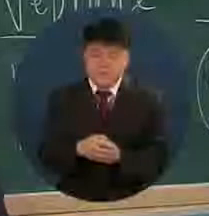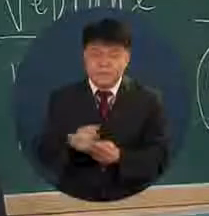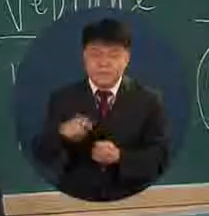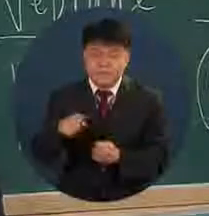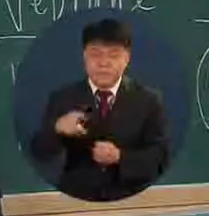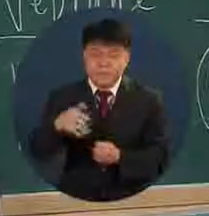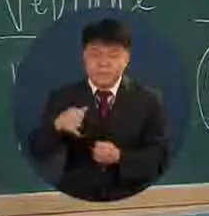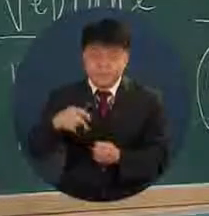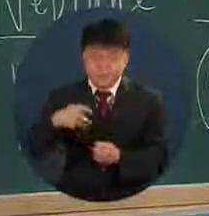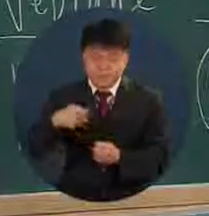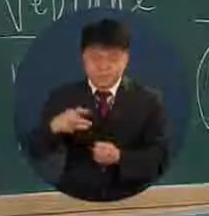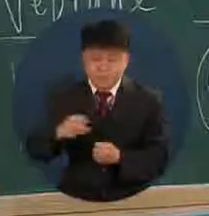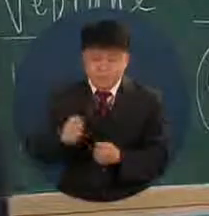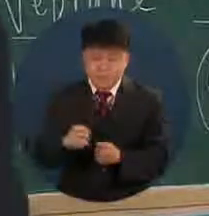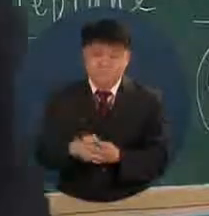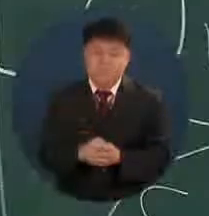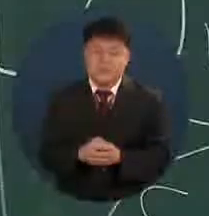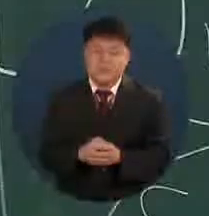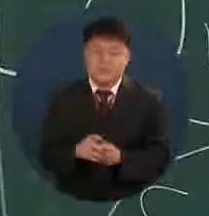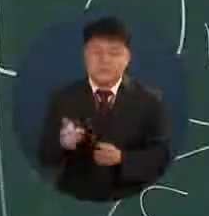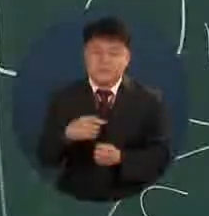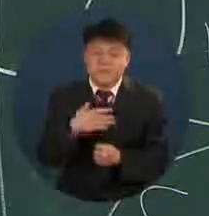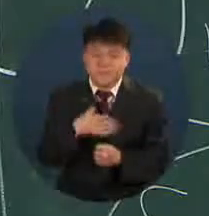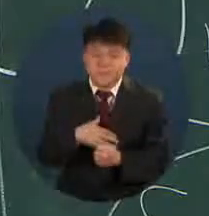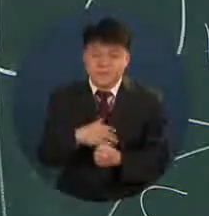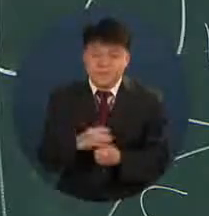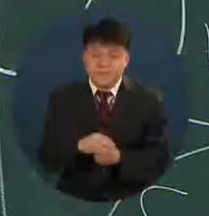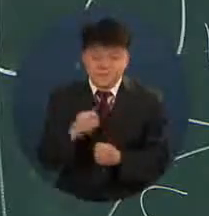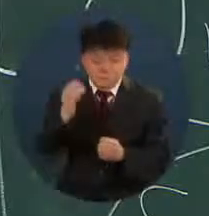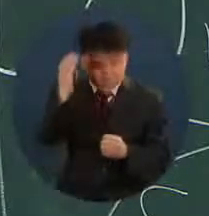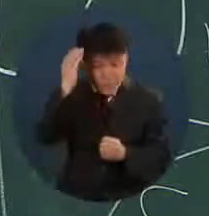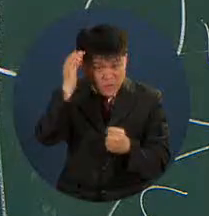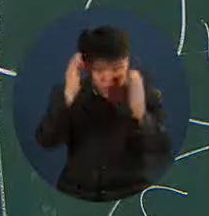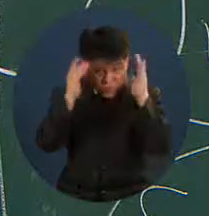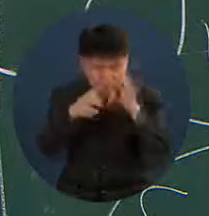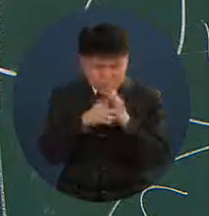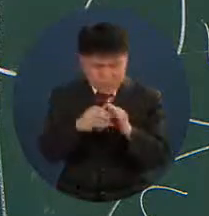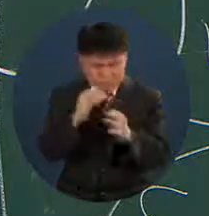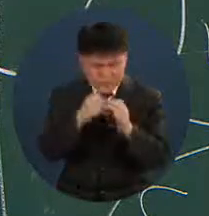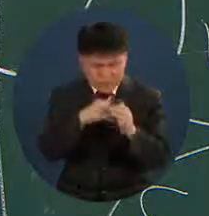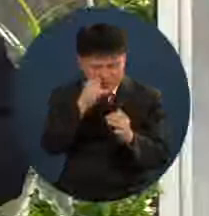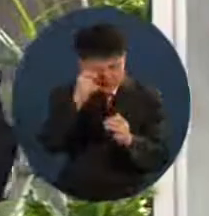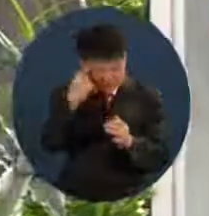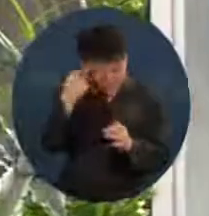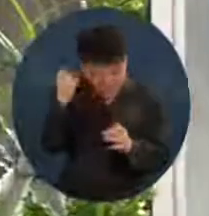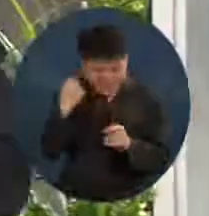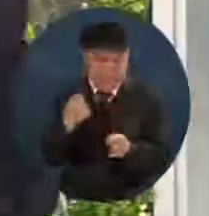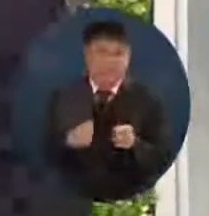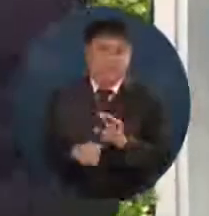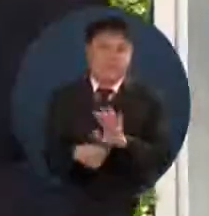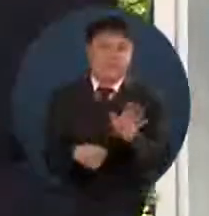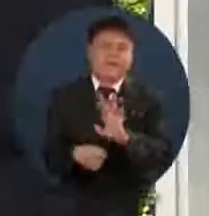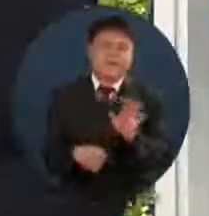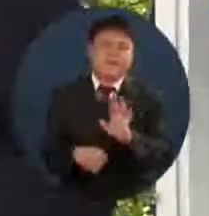칼리스토입니다. 예. 그래서 엄청나게 학술적인 뭐 내용이 있는 것처럼 사람들이 생각을 해요.